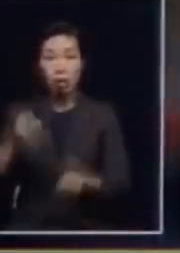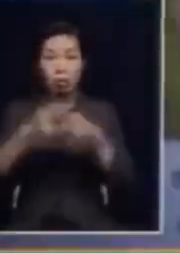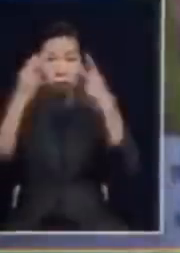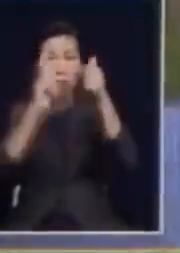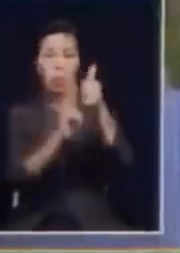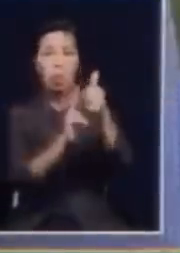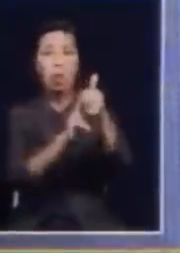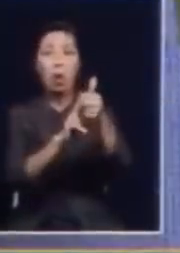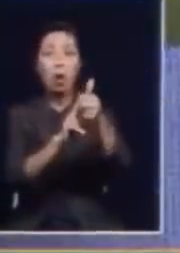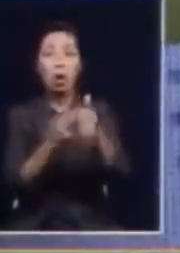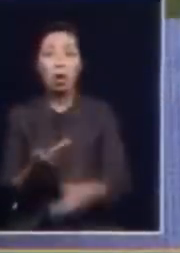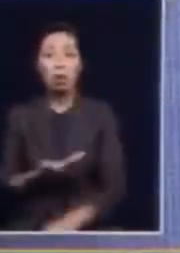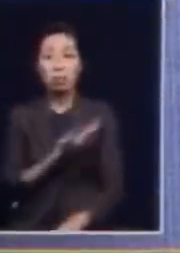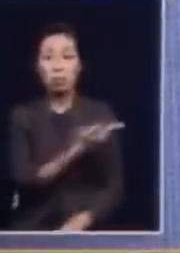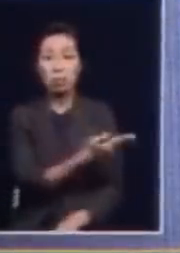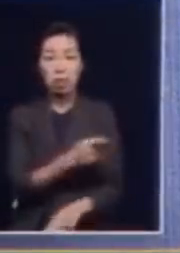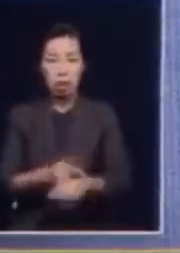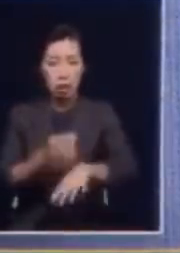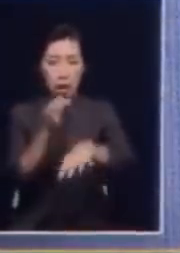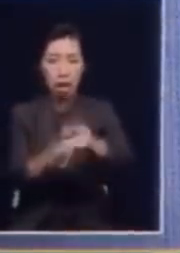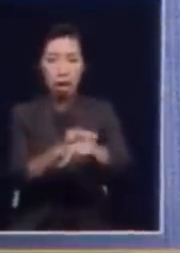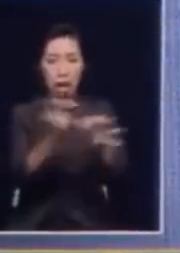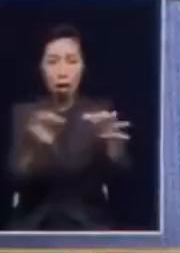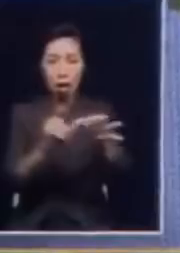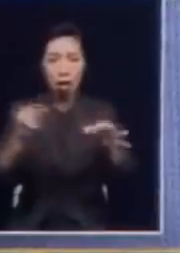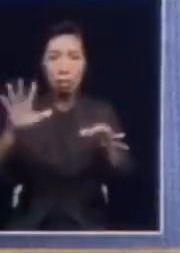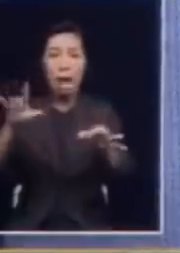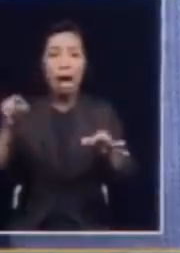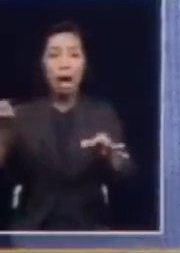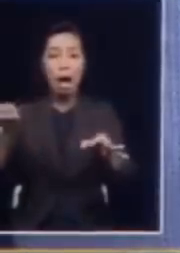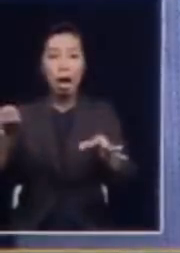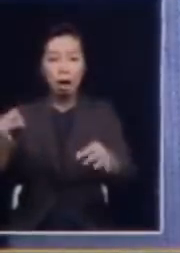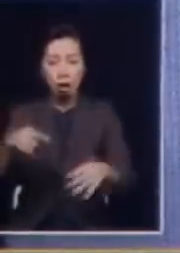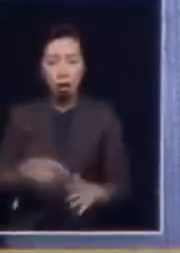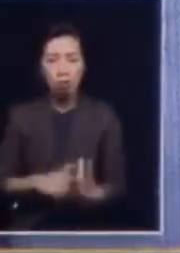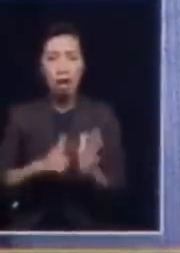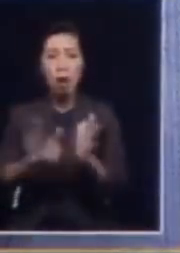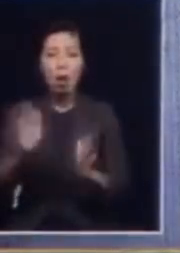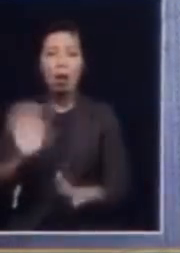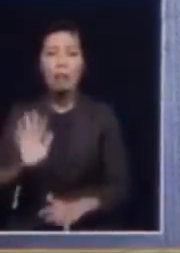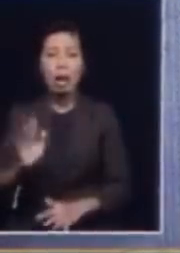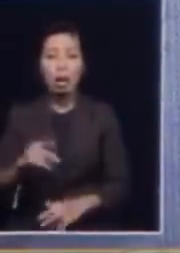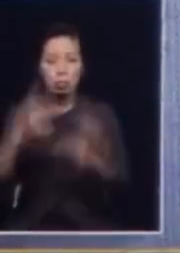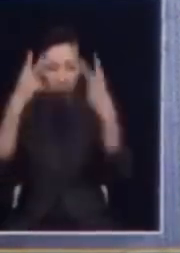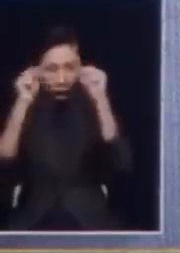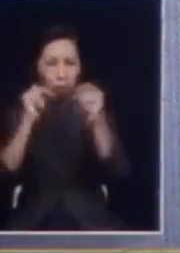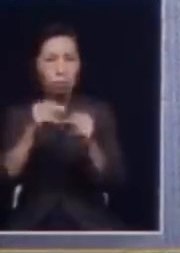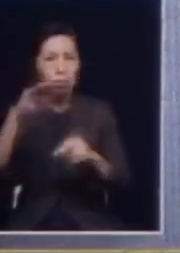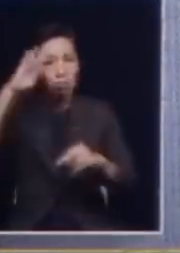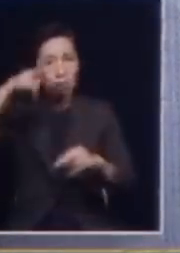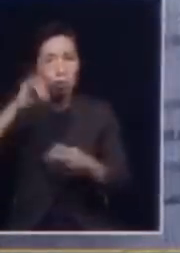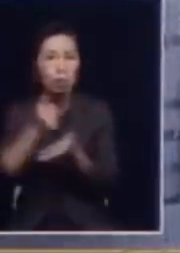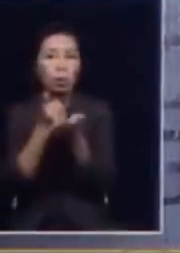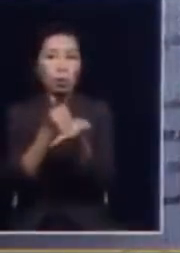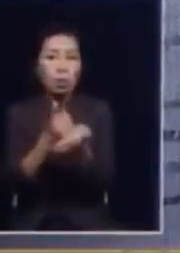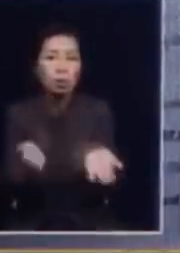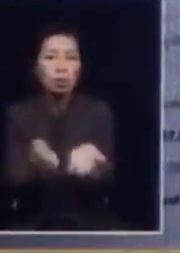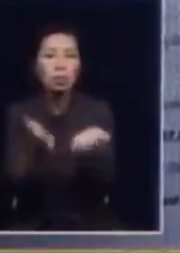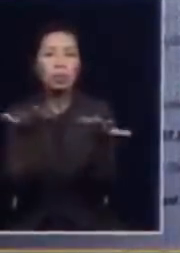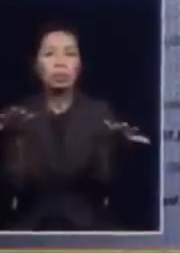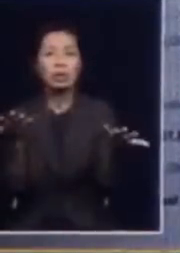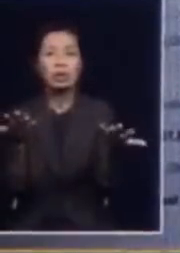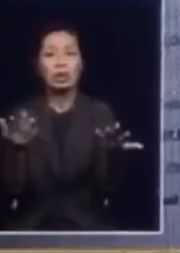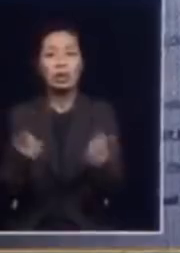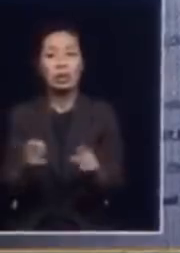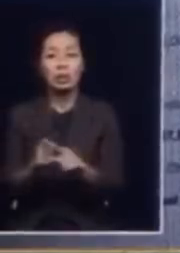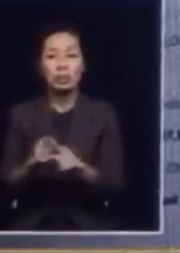า25เรือนเนี่ยยังไม่ยอมลาออกเลยถูกไหมคุณประยุทธ์ยังอุ้มอยู่ใช่ไหมคุณ